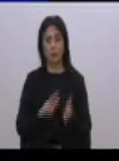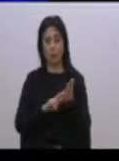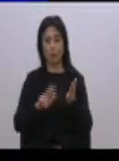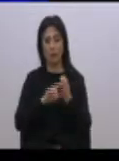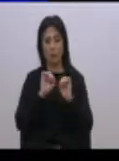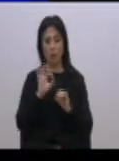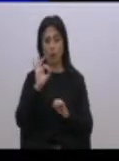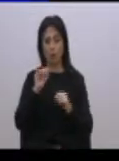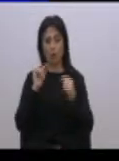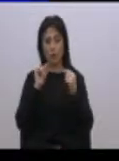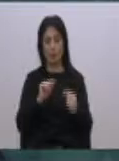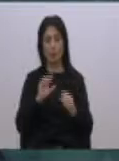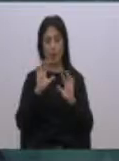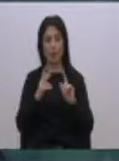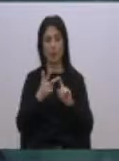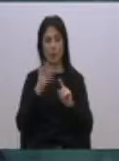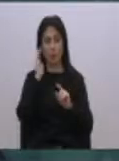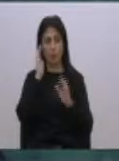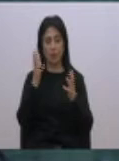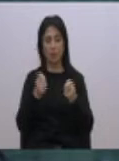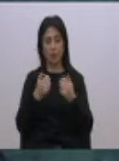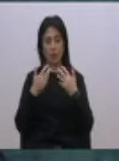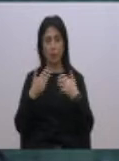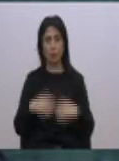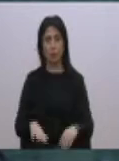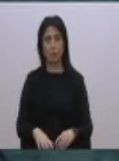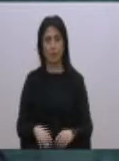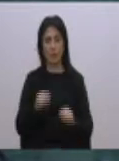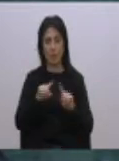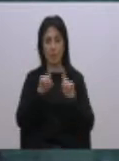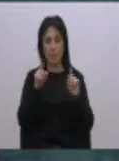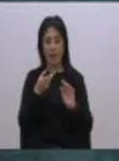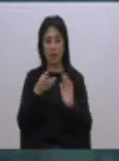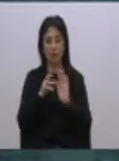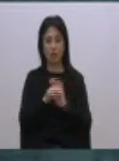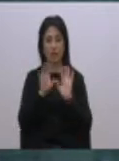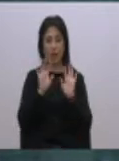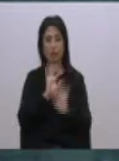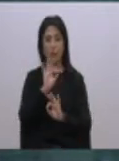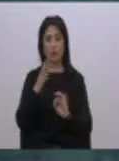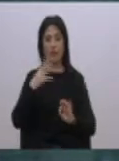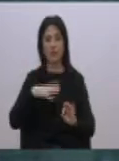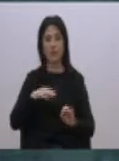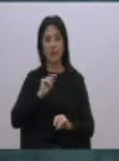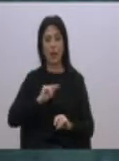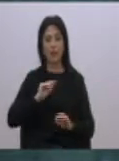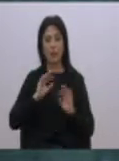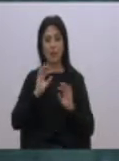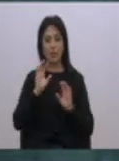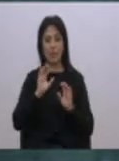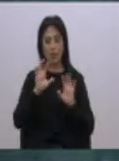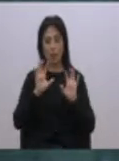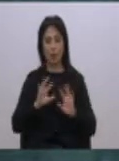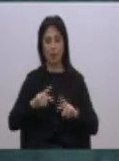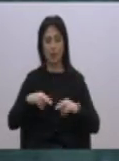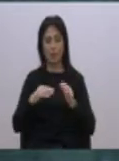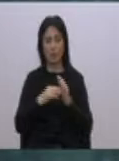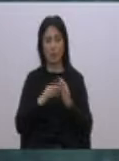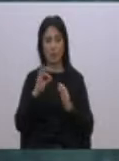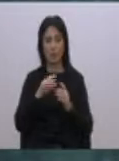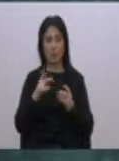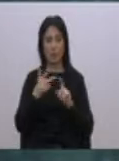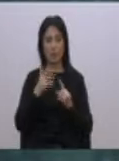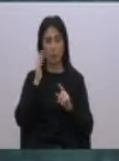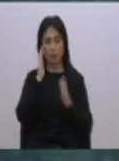Otmosdarul amamxe nu licii amdegi canon mesaj mosmet migrebulia. Amoi paket chemovali canon proiectul sakartvelos administratsiul saprotso kodeksi tsvlebis shetanis shesakheb